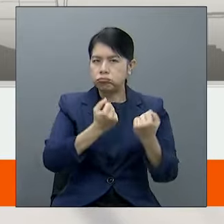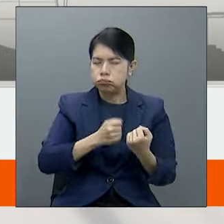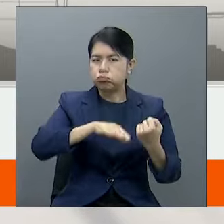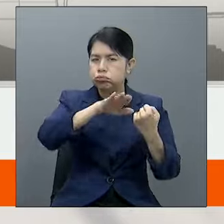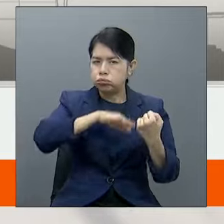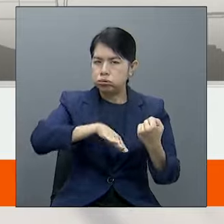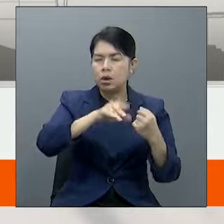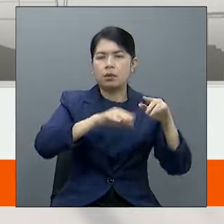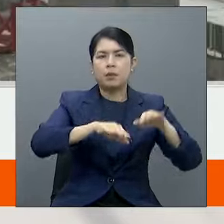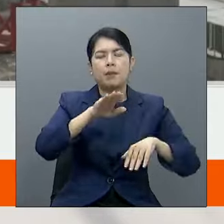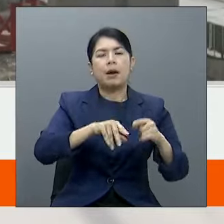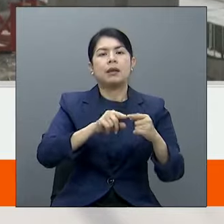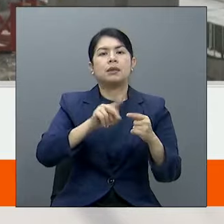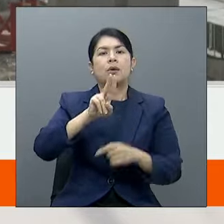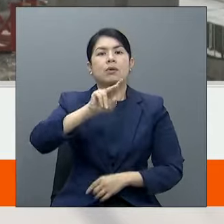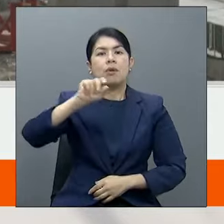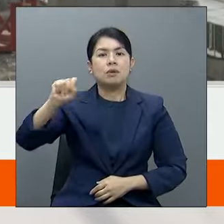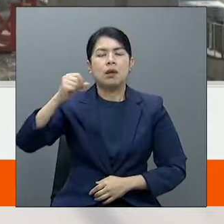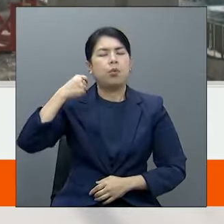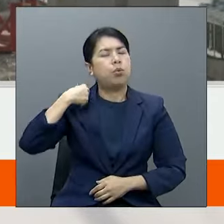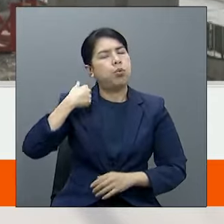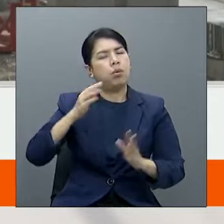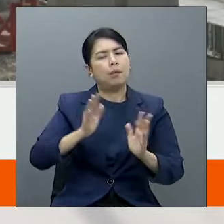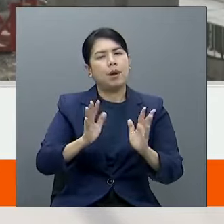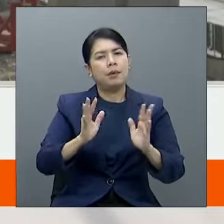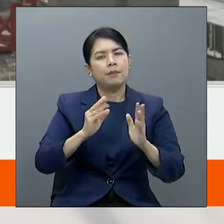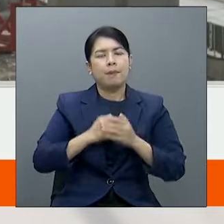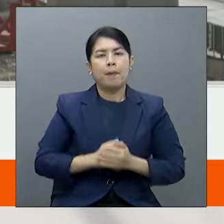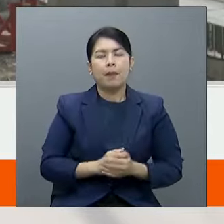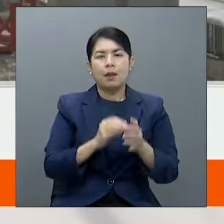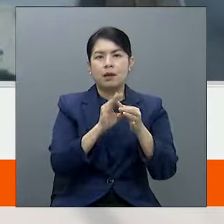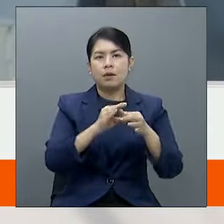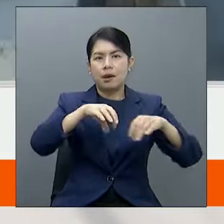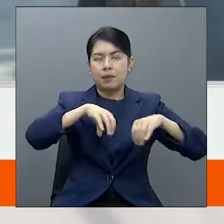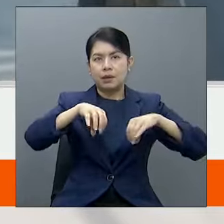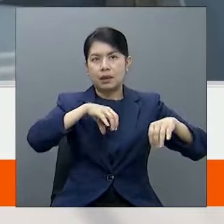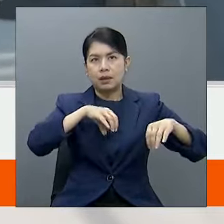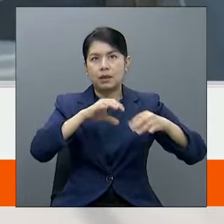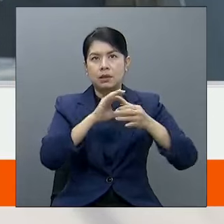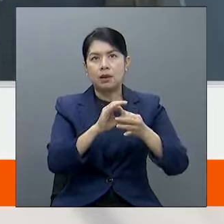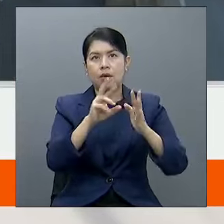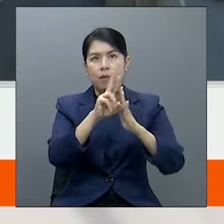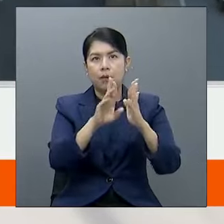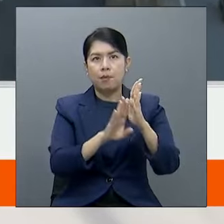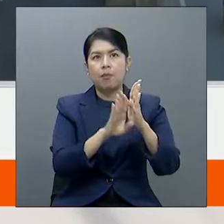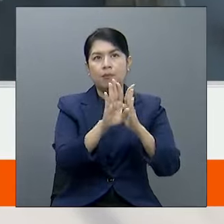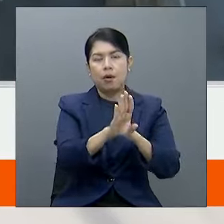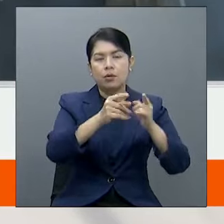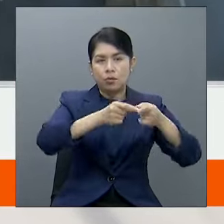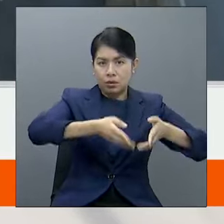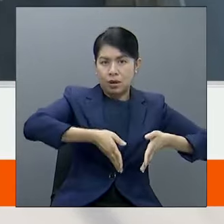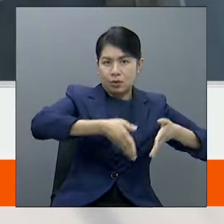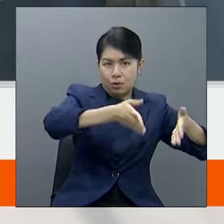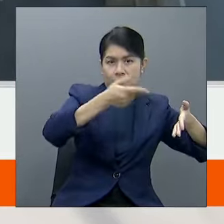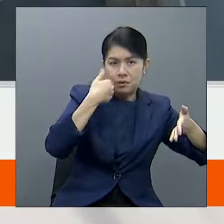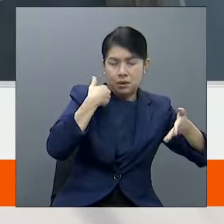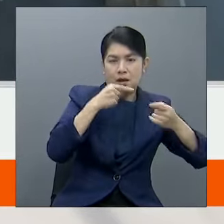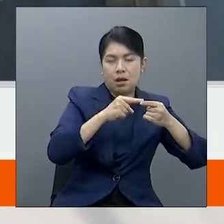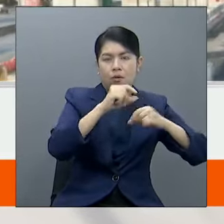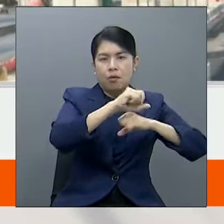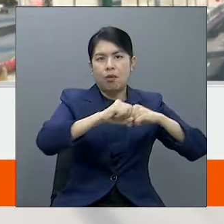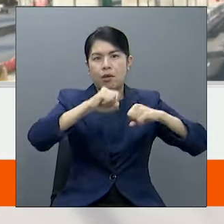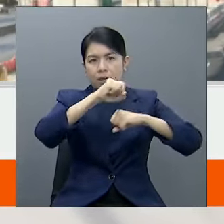นะฮะเยอะมากปริมาณการจราจรเยอะมากดังนั้นเนี่ยการจัดการการจราจรเพื่อให้ปลอดภัยกับการก่อสร้างเนี่ยนะฮะ